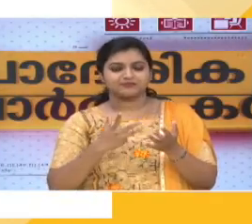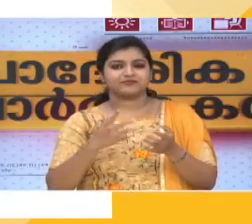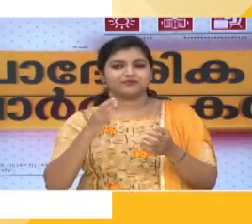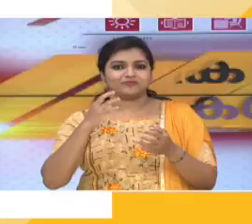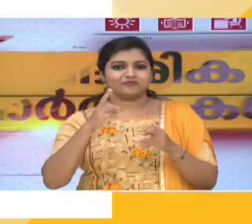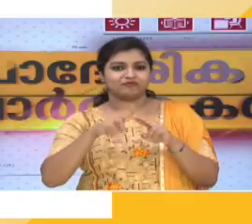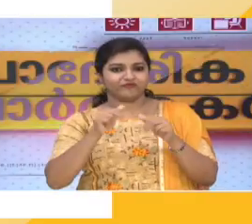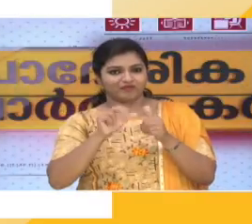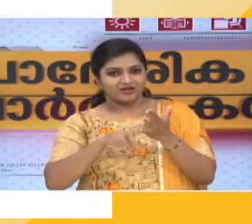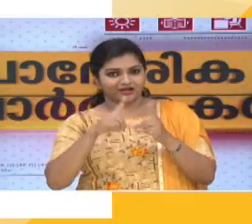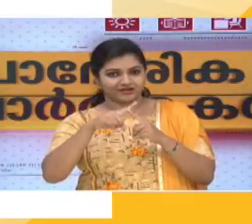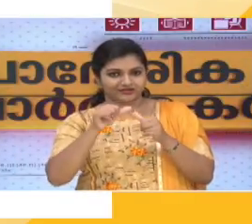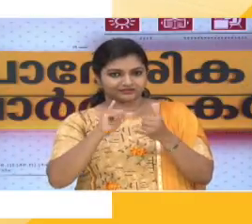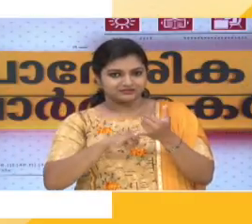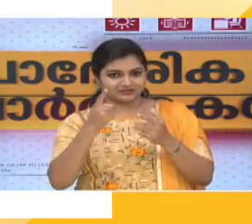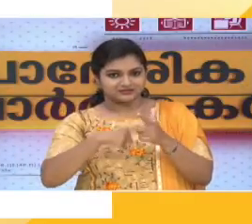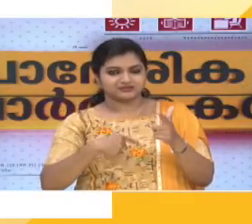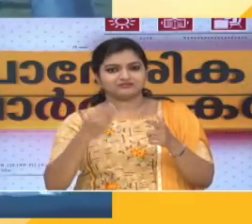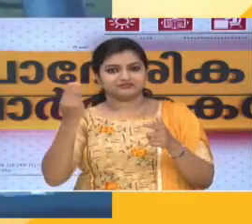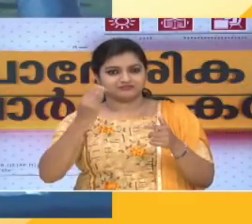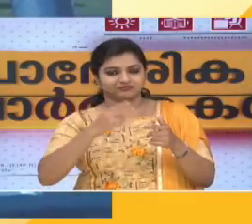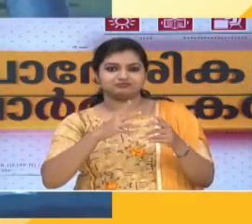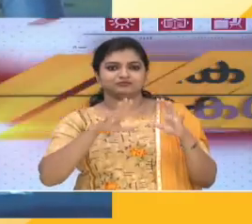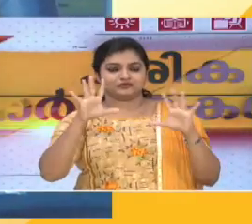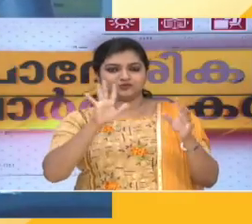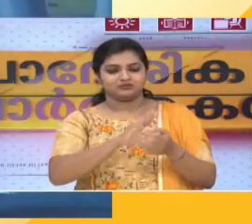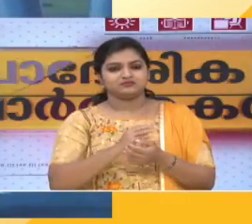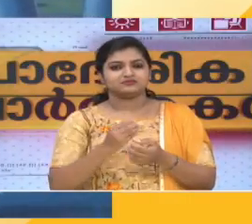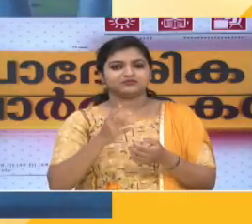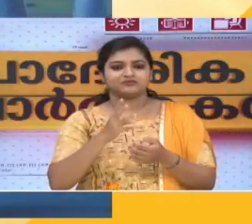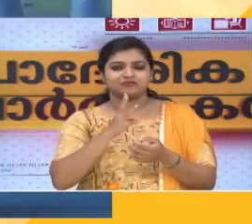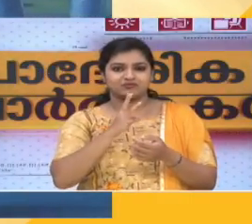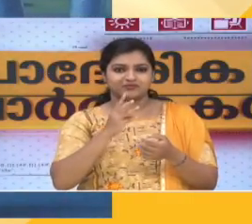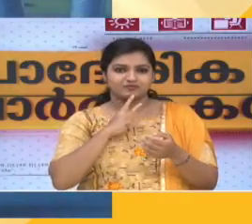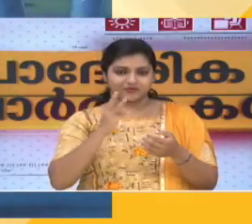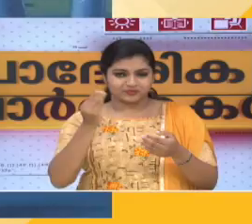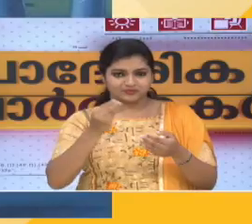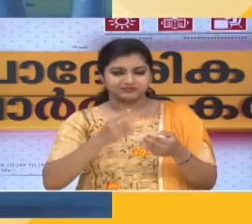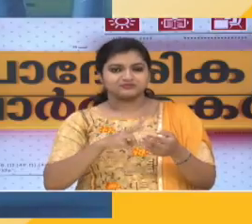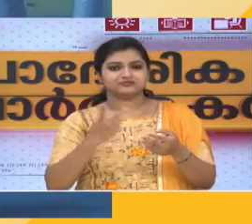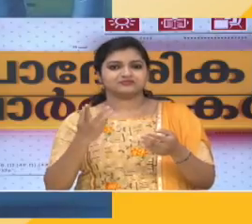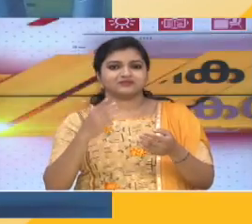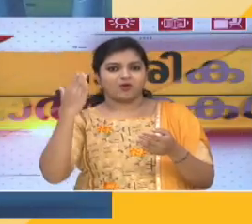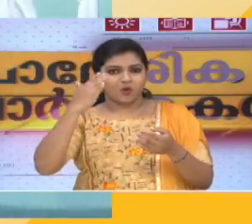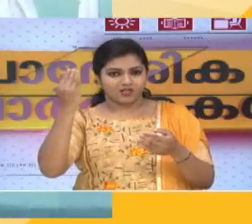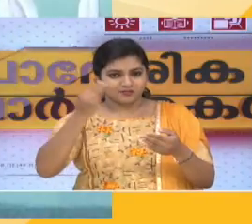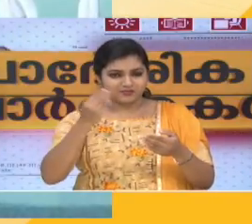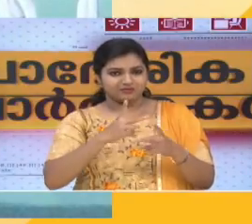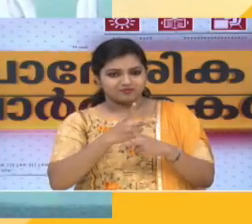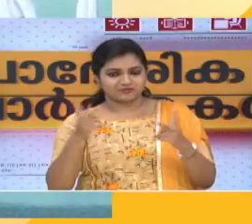ചിത്രങ്ങളും പ്രദർശനത്തിൽ ഇടം പിടിച്ചിരിക്കുന്നു. അക്രിലിക്, ജലചായം, എണ്ണച്ചായം, ചാർക്കോൾ തുടങ്ങിയ മാധ്യമങ്ങളിൽ രചിച്ച 60